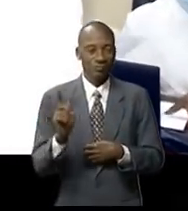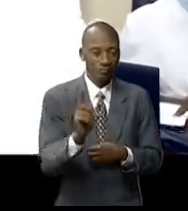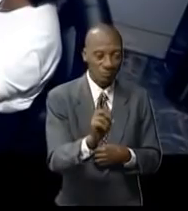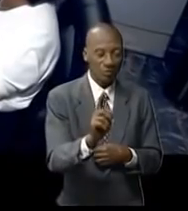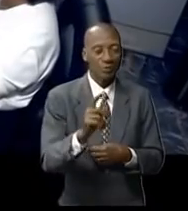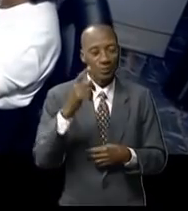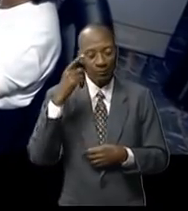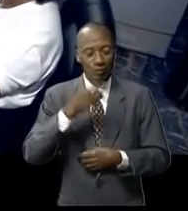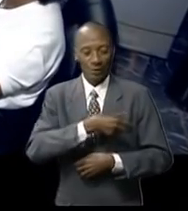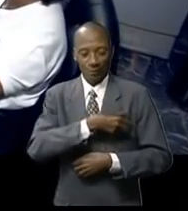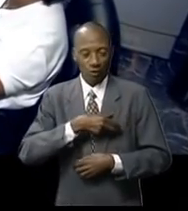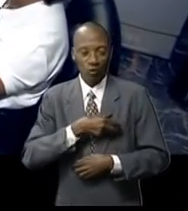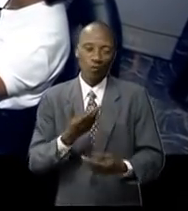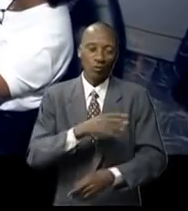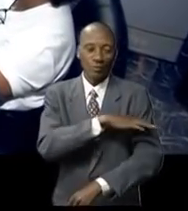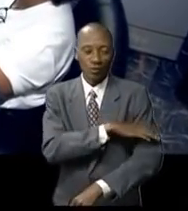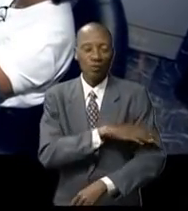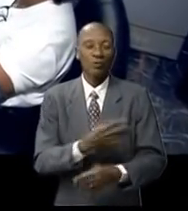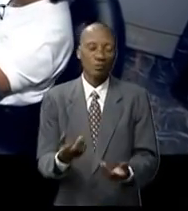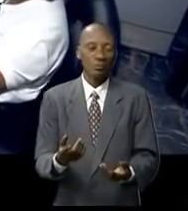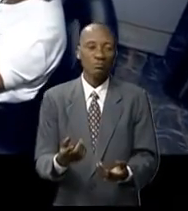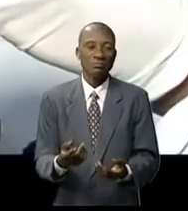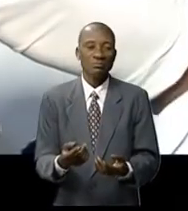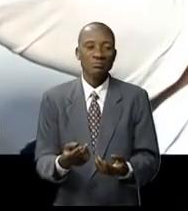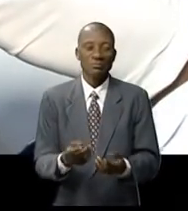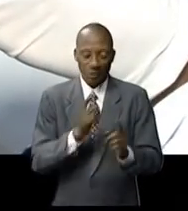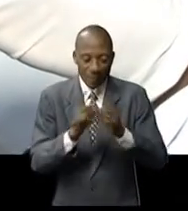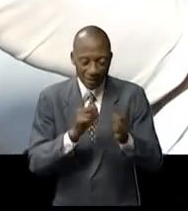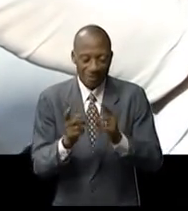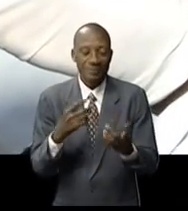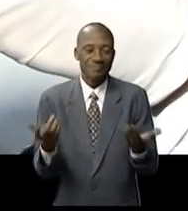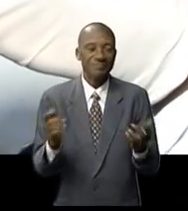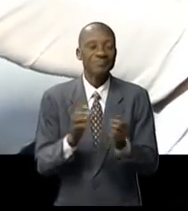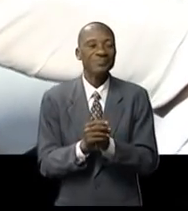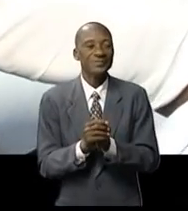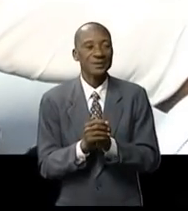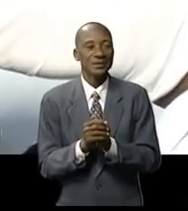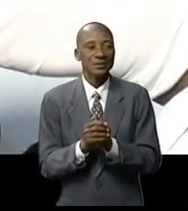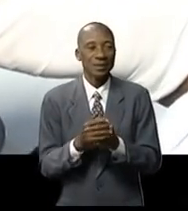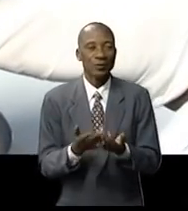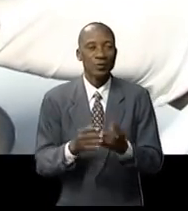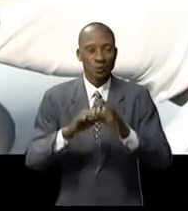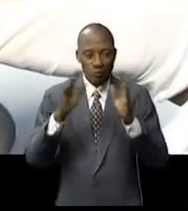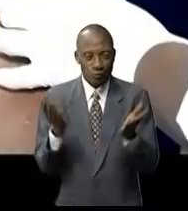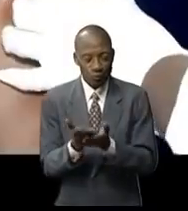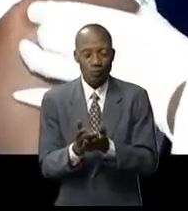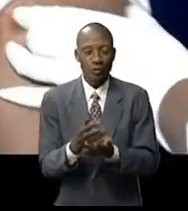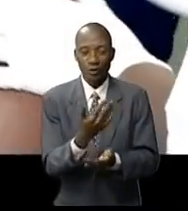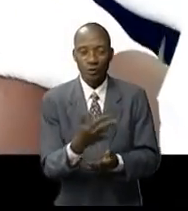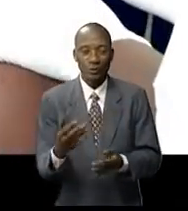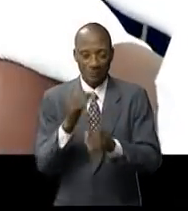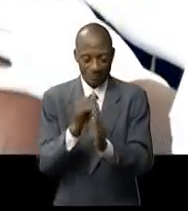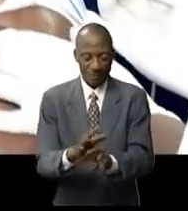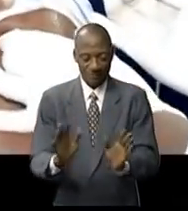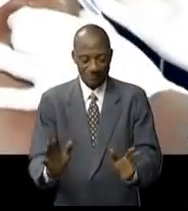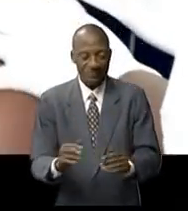en place par les équipes du programme élargi des vaccinations PEV. Tous les signes vitaux étant en situation normale, les présidents